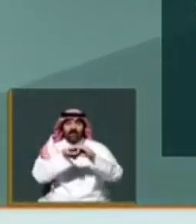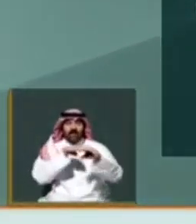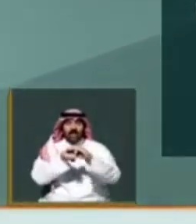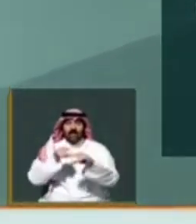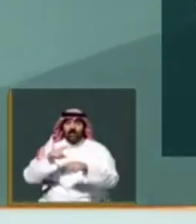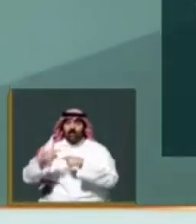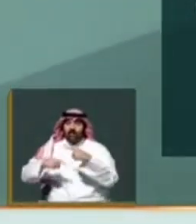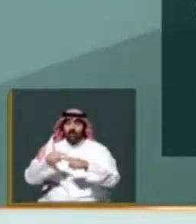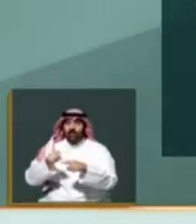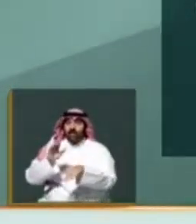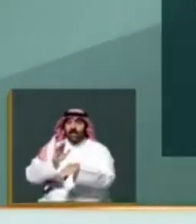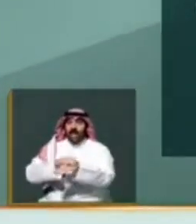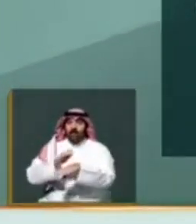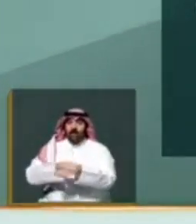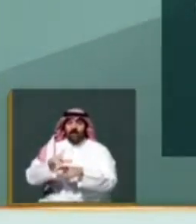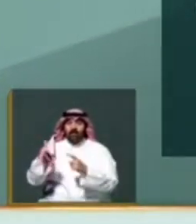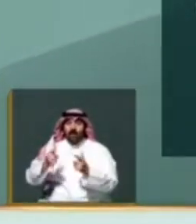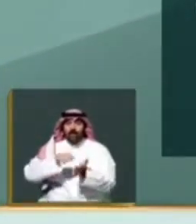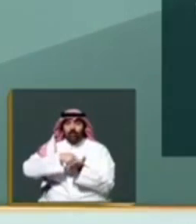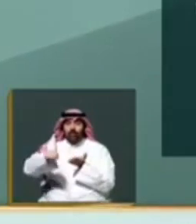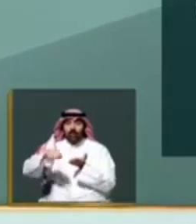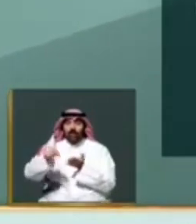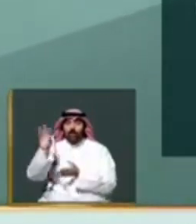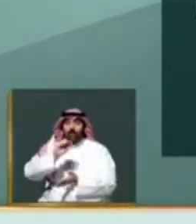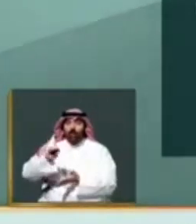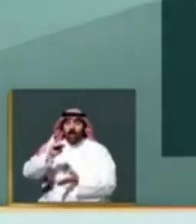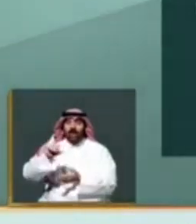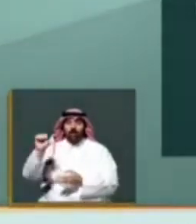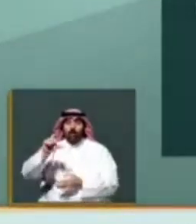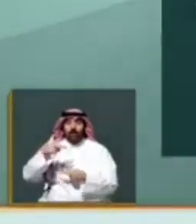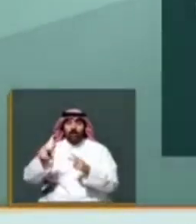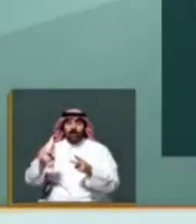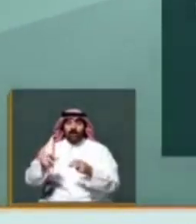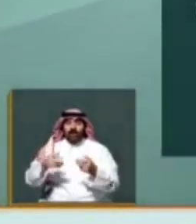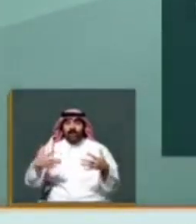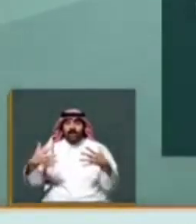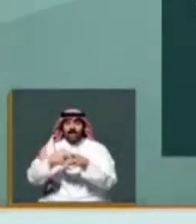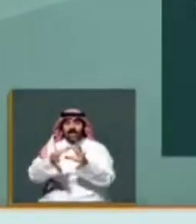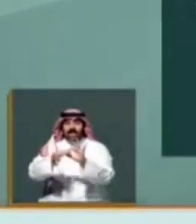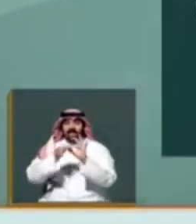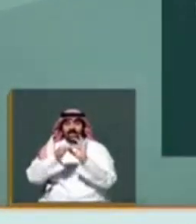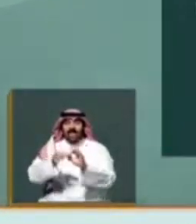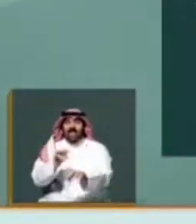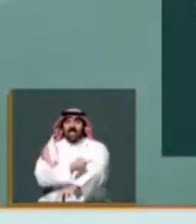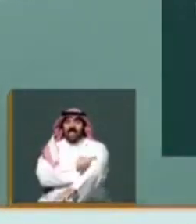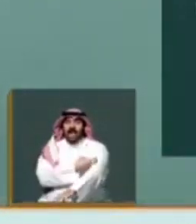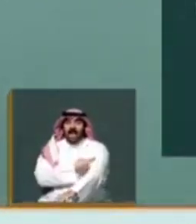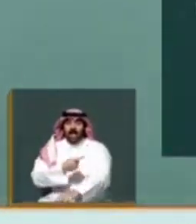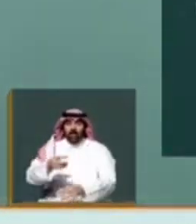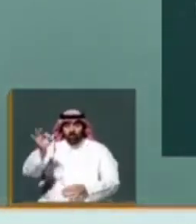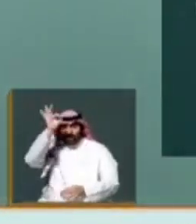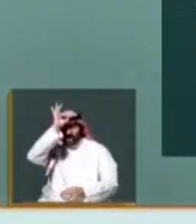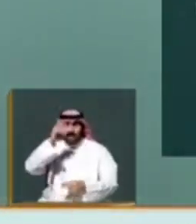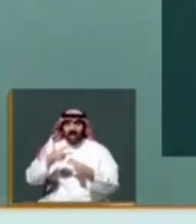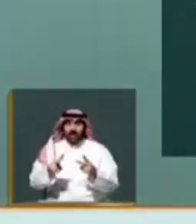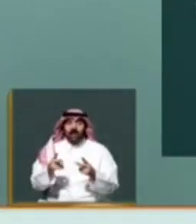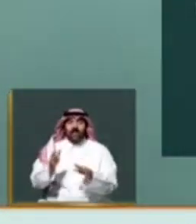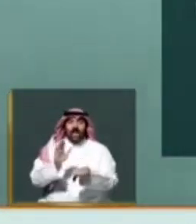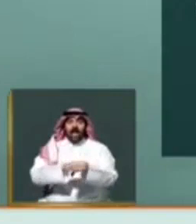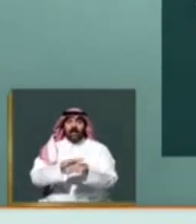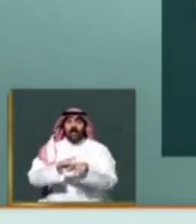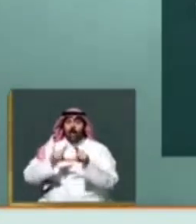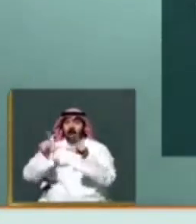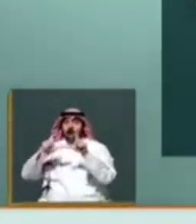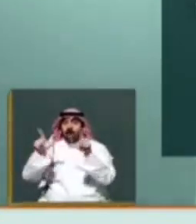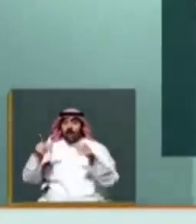وفق آلية تحددها مؤسسة النقد العربي السعودي بالتنسيق مع وزارتي الداخلية والصحة. وهابت وزارة الداخلية